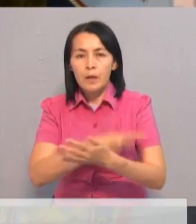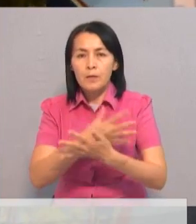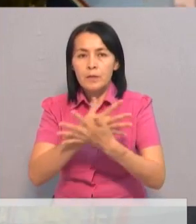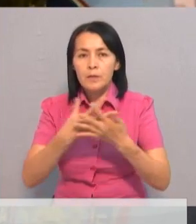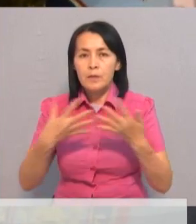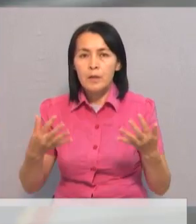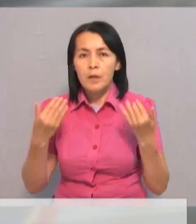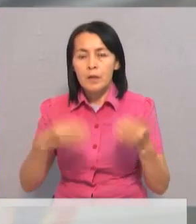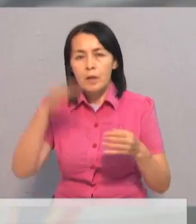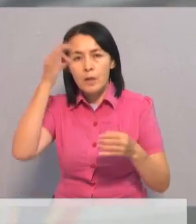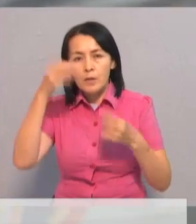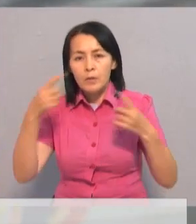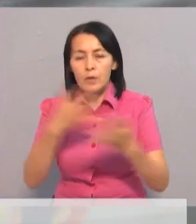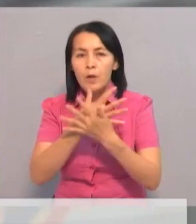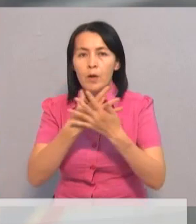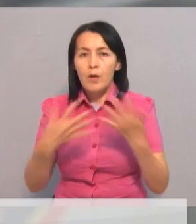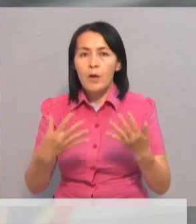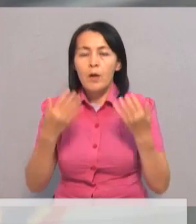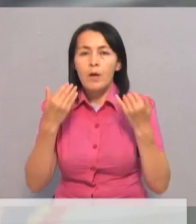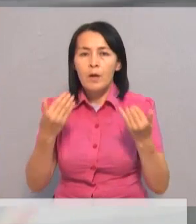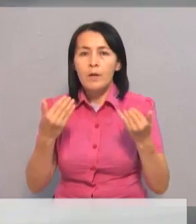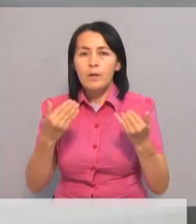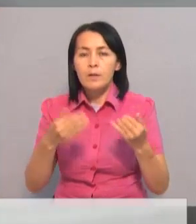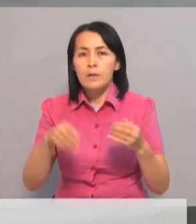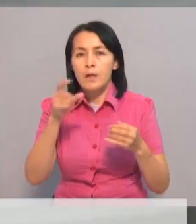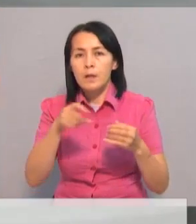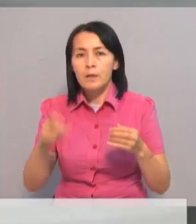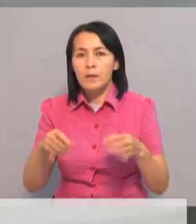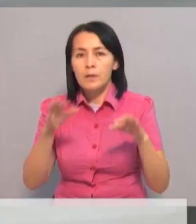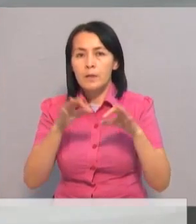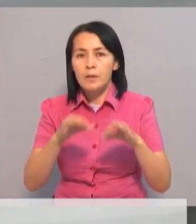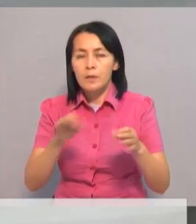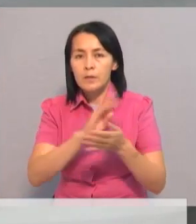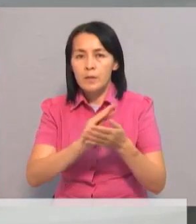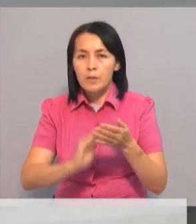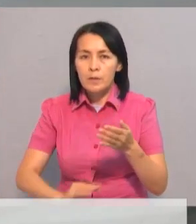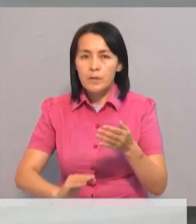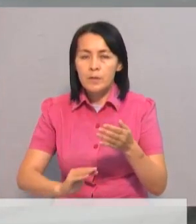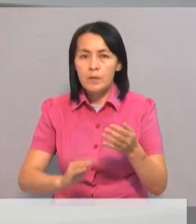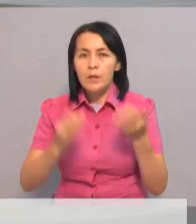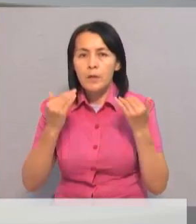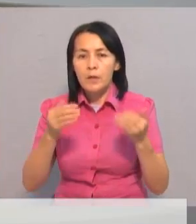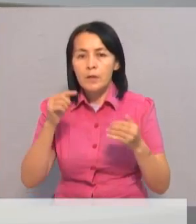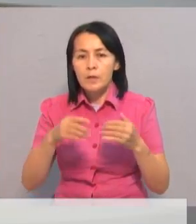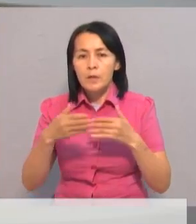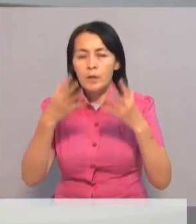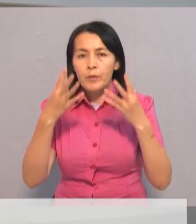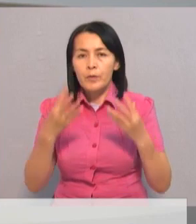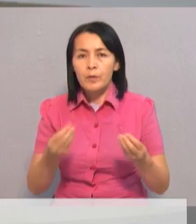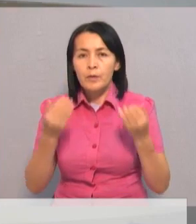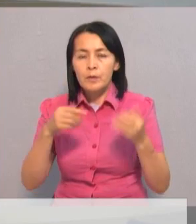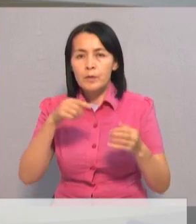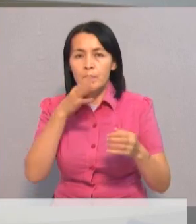наркотических средств, психотропных веществ, их аналогов». Подозреваемые отпущены под подписку о невыезде и надлежащем поведении.